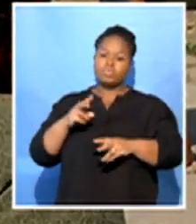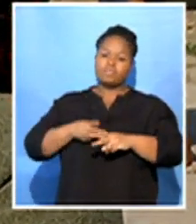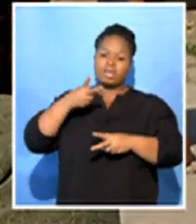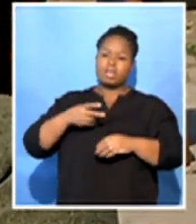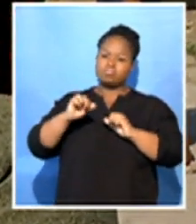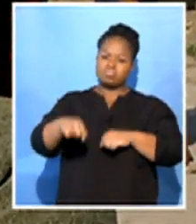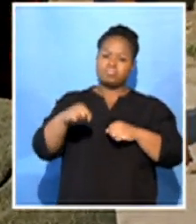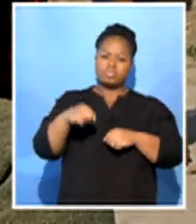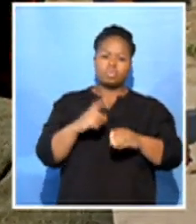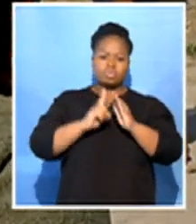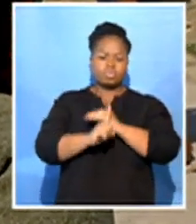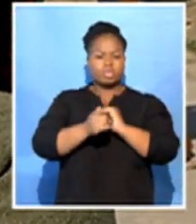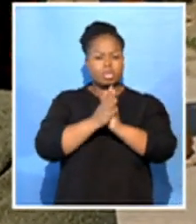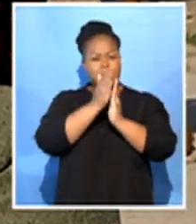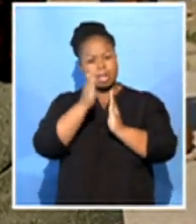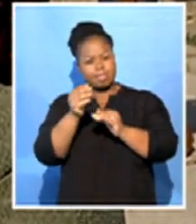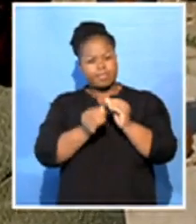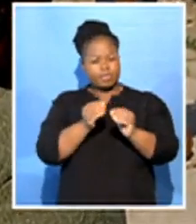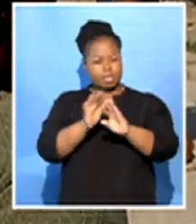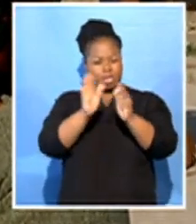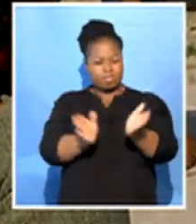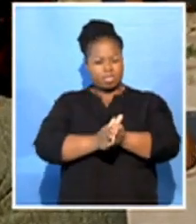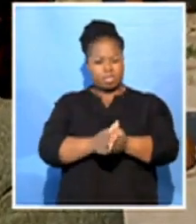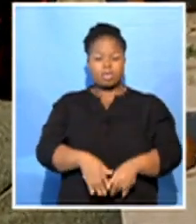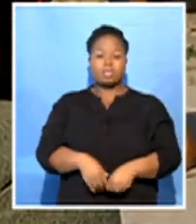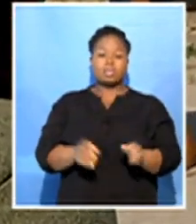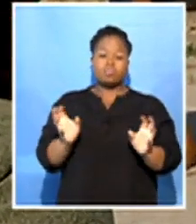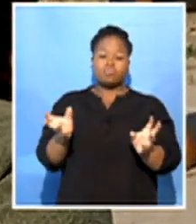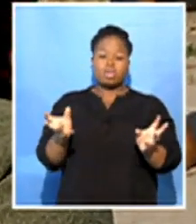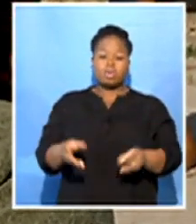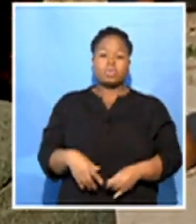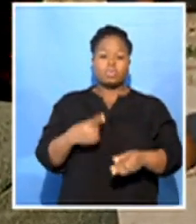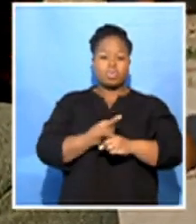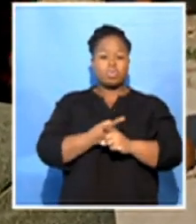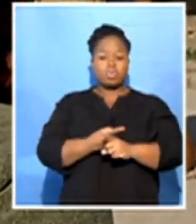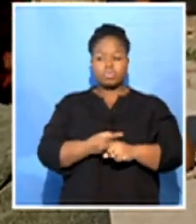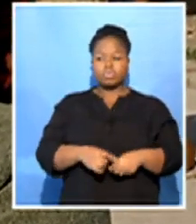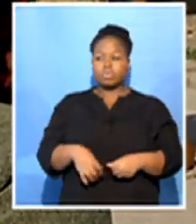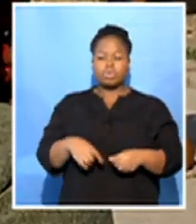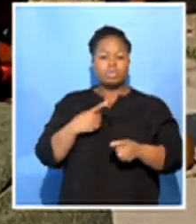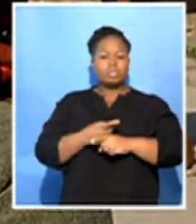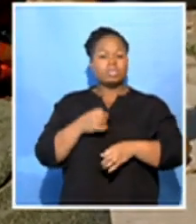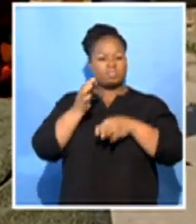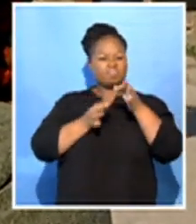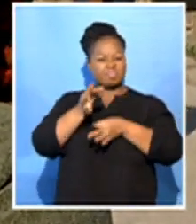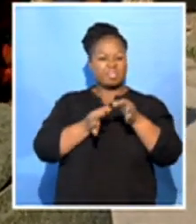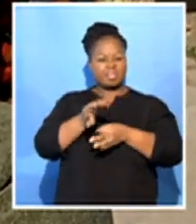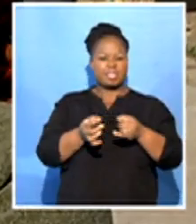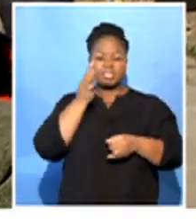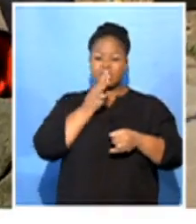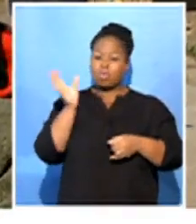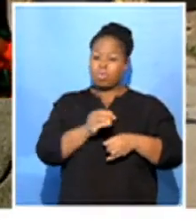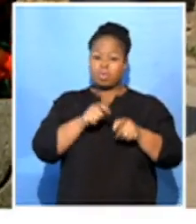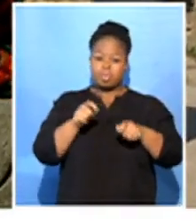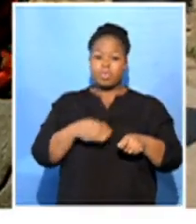sabheka e-library solungisa yonke into, wayikhupha kumhlobo wenene ba masigqibezele sonke sikhangele nosebhayi umuntu one-site